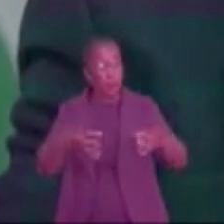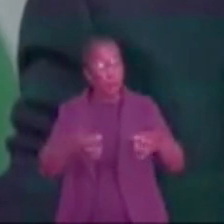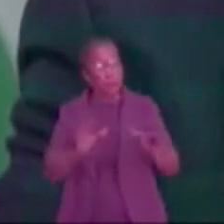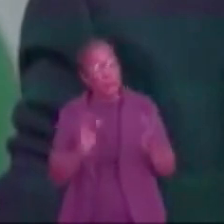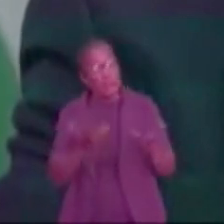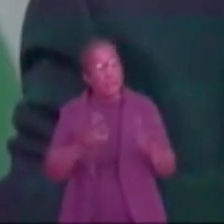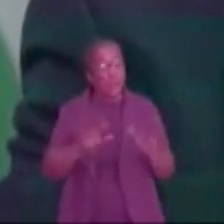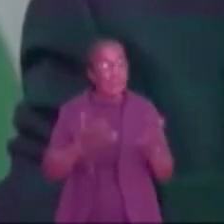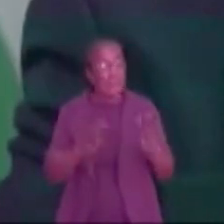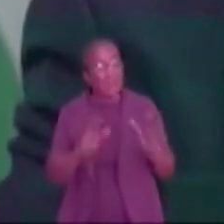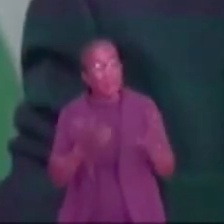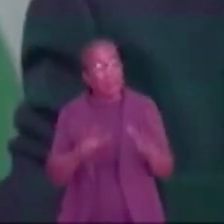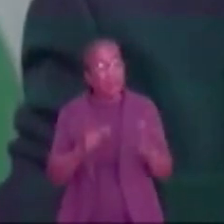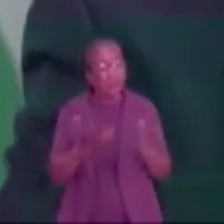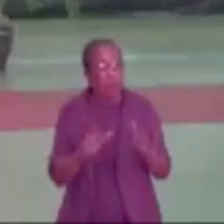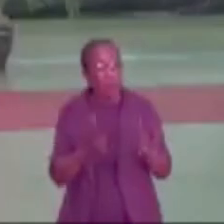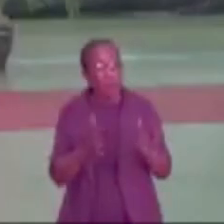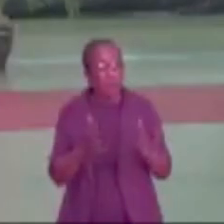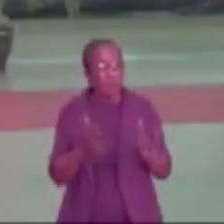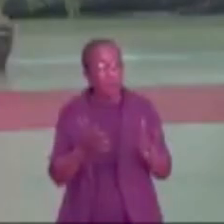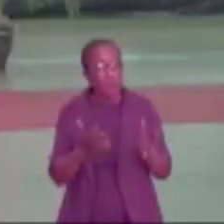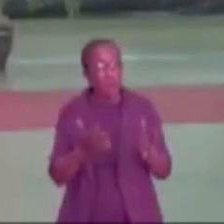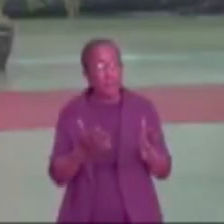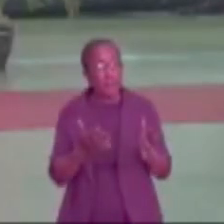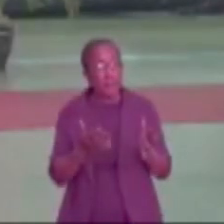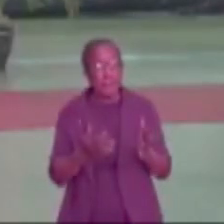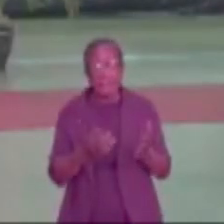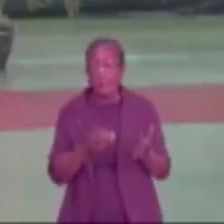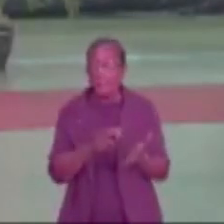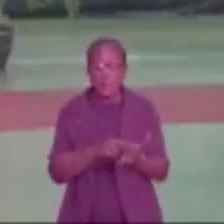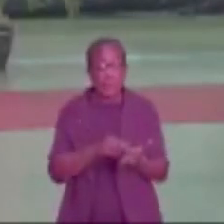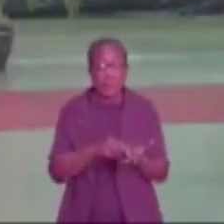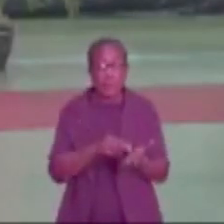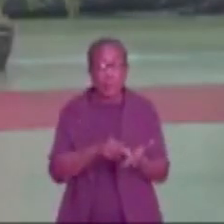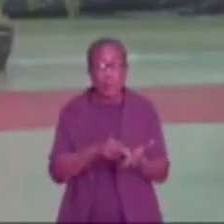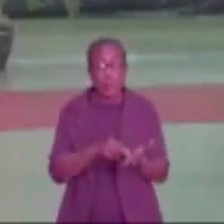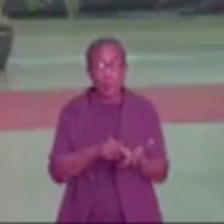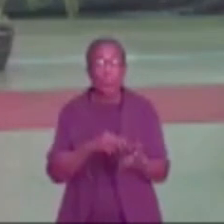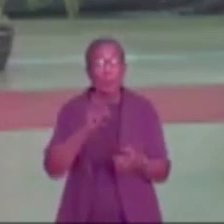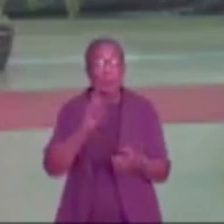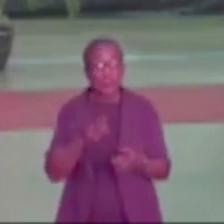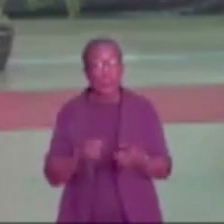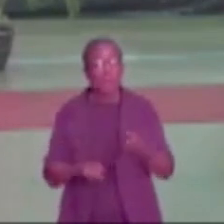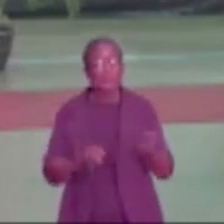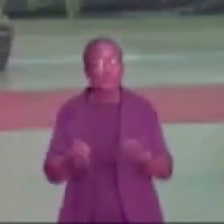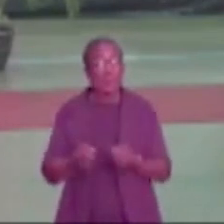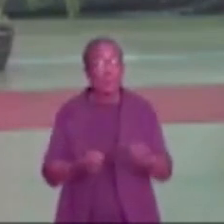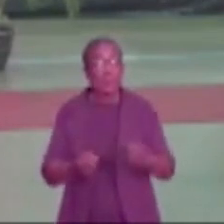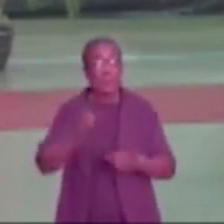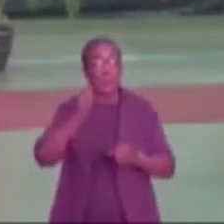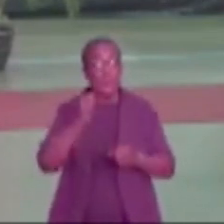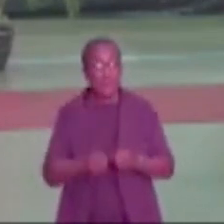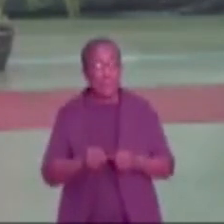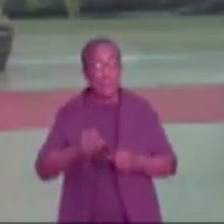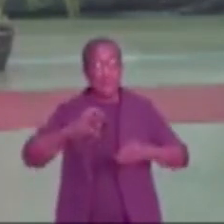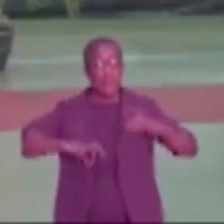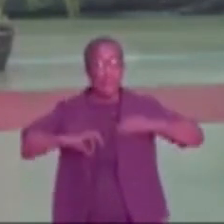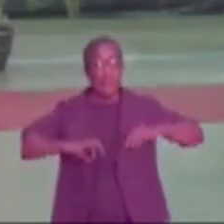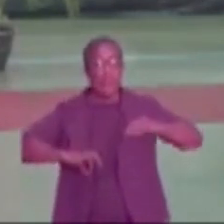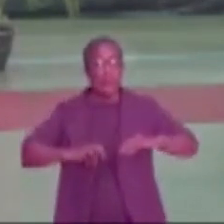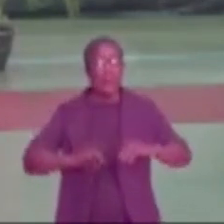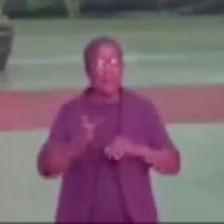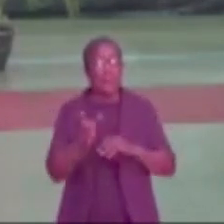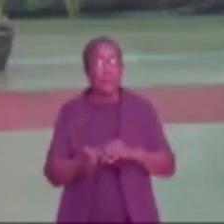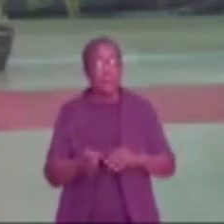die schatten beter in. Het is geen gebruik dat regeringen en zeker niet ministers van Financiën